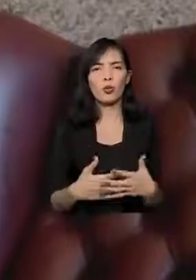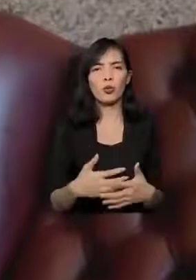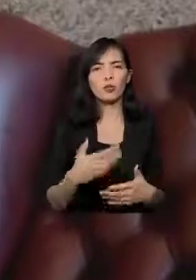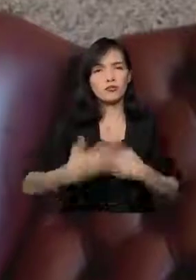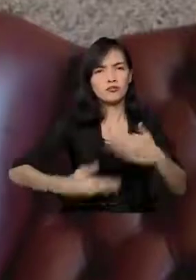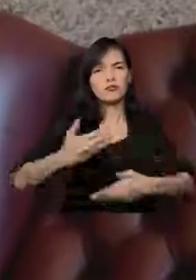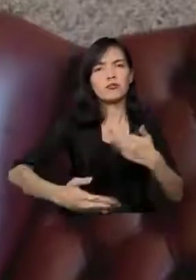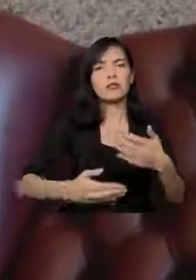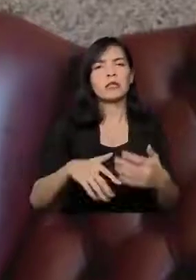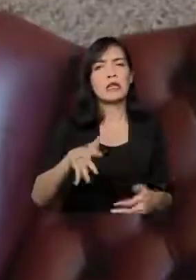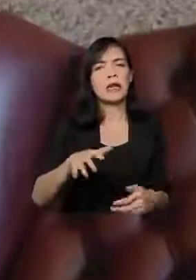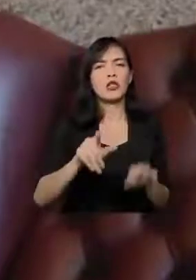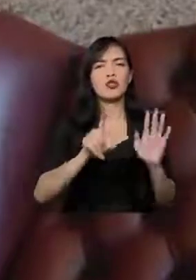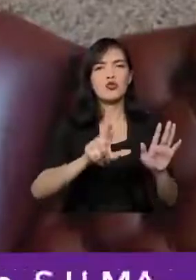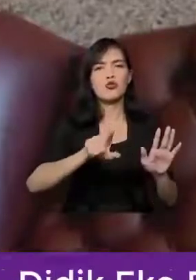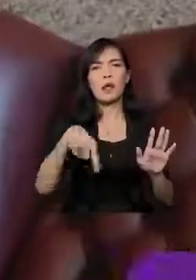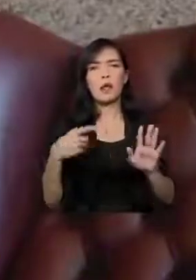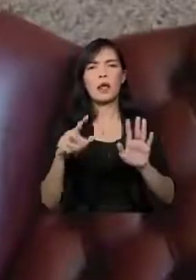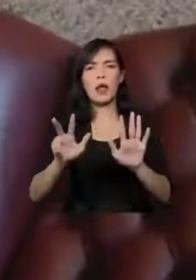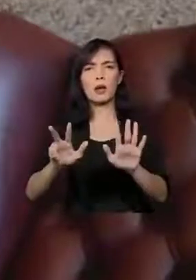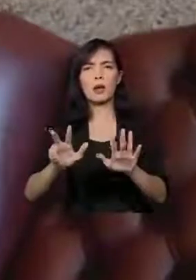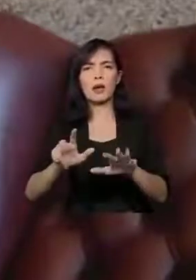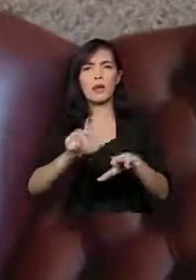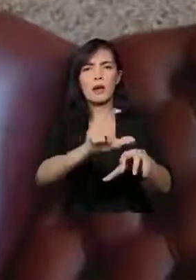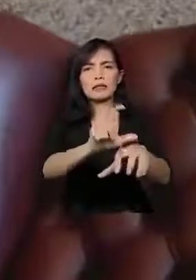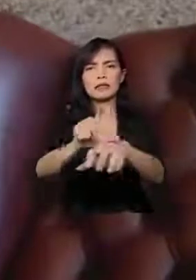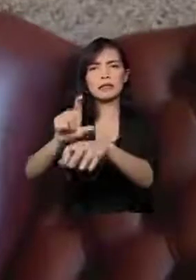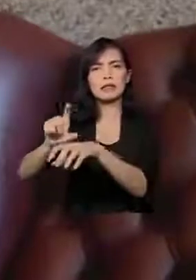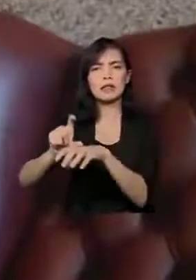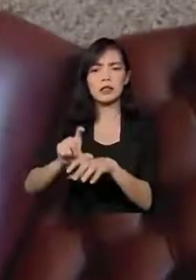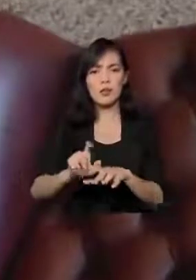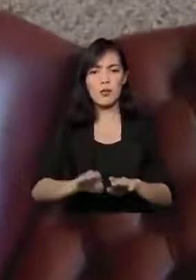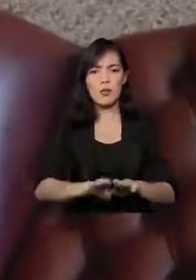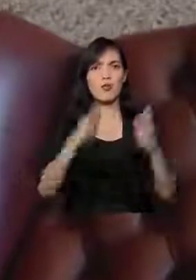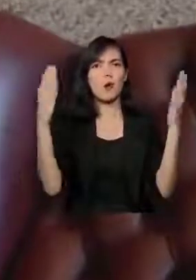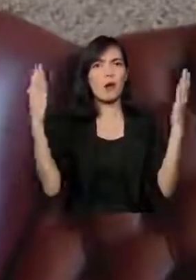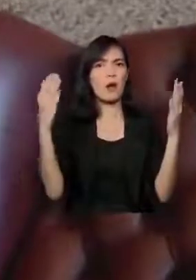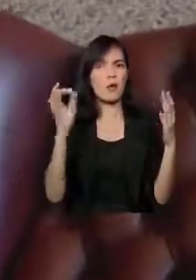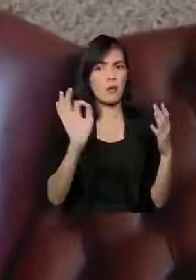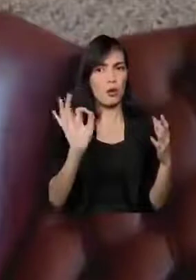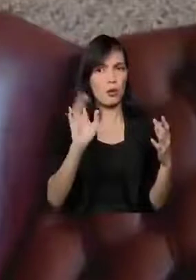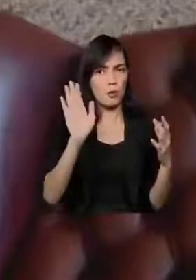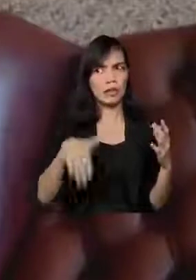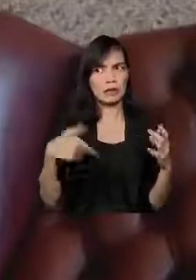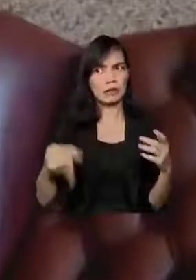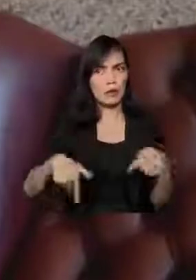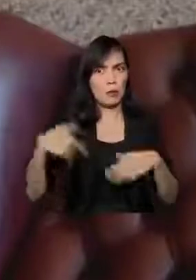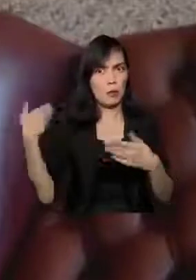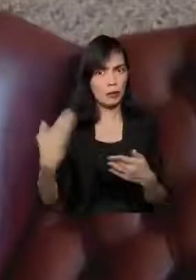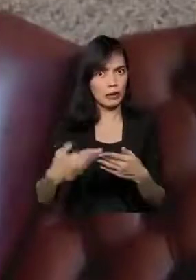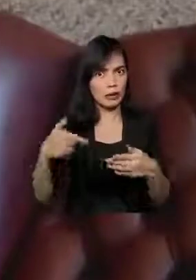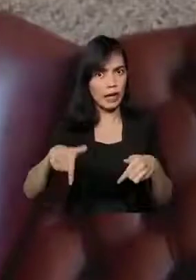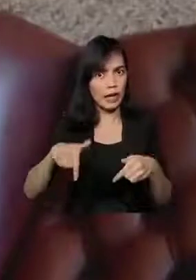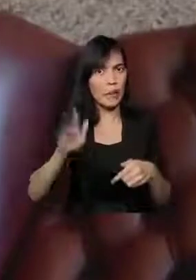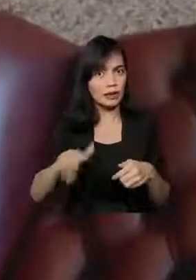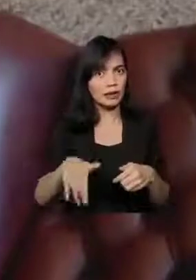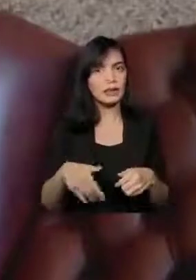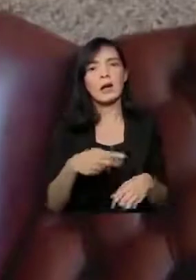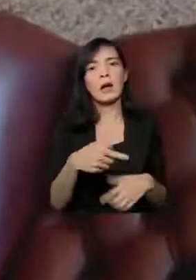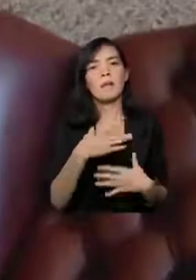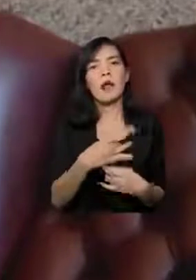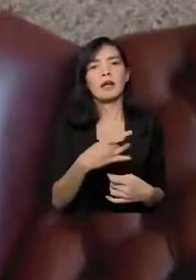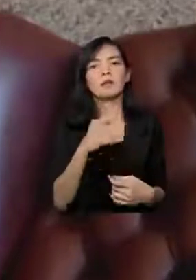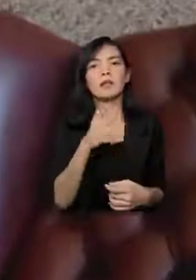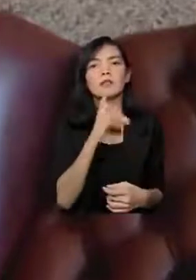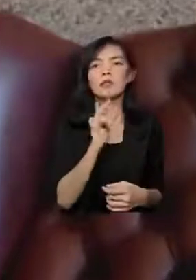sekitar tujuh atau delapan masjid yang belum menyatakan dibuka many yang sangat menarik bisa menjadikan